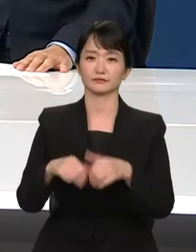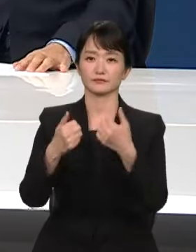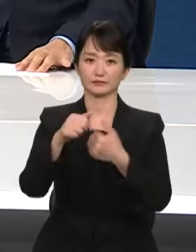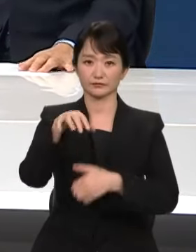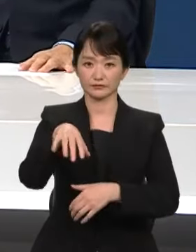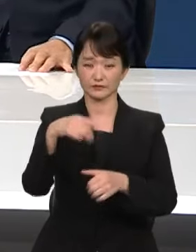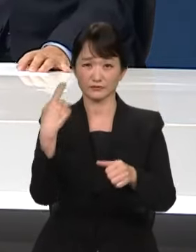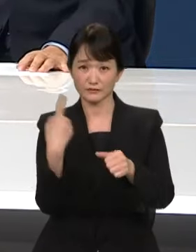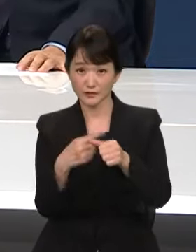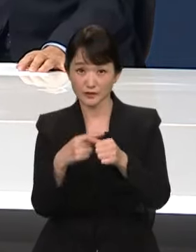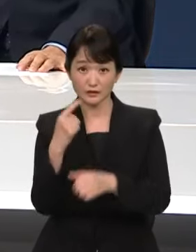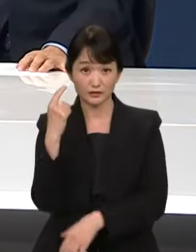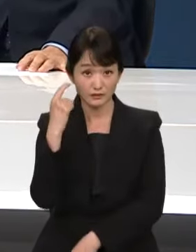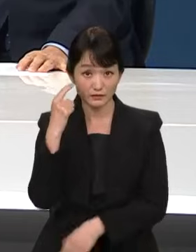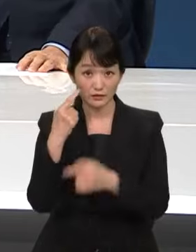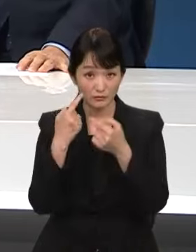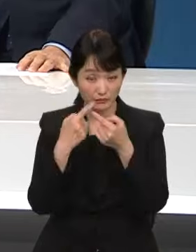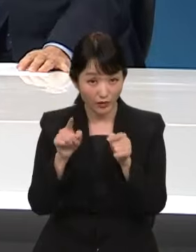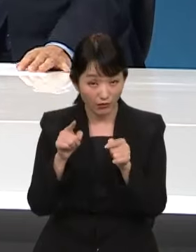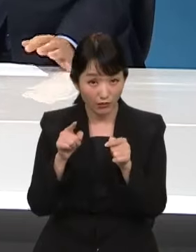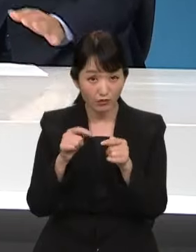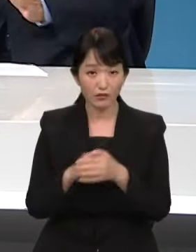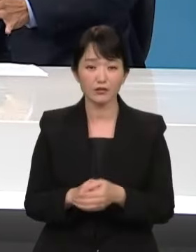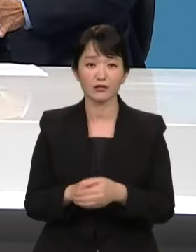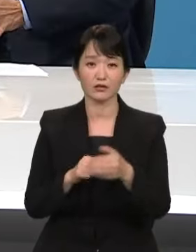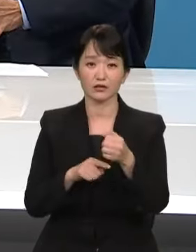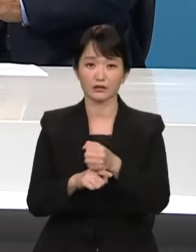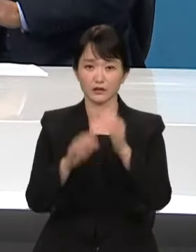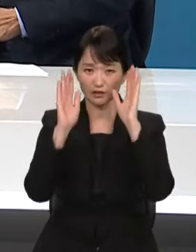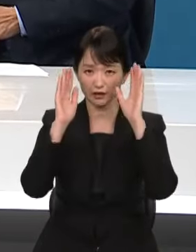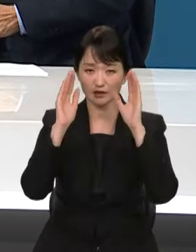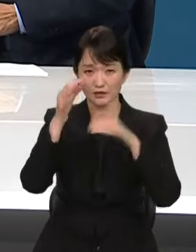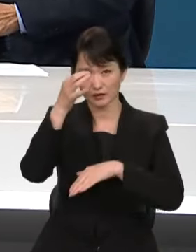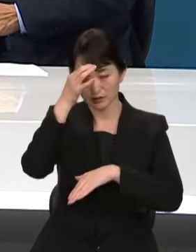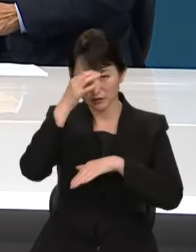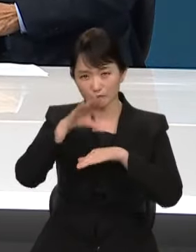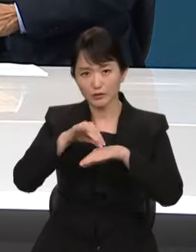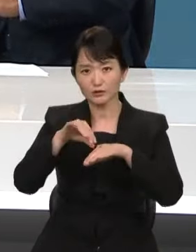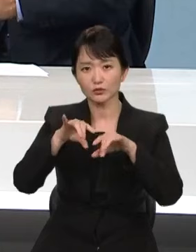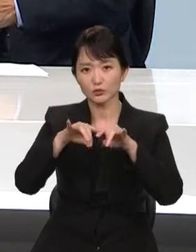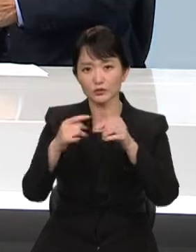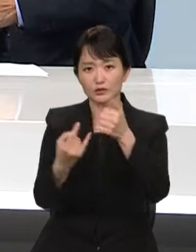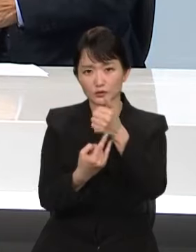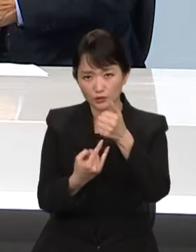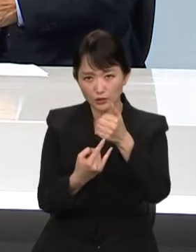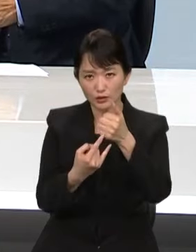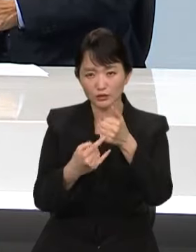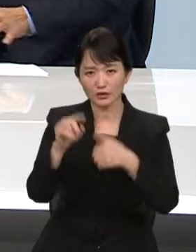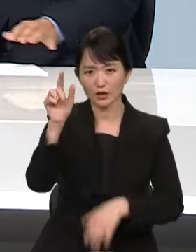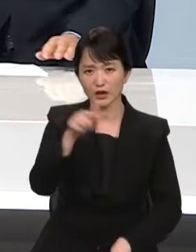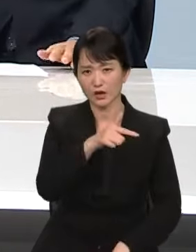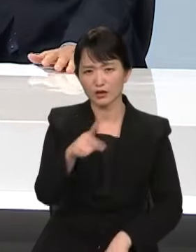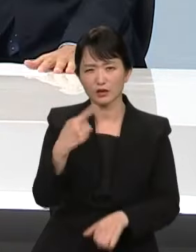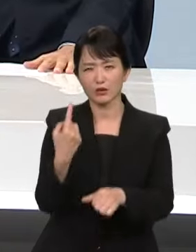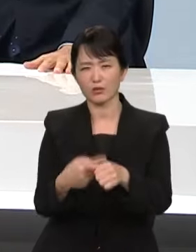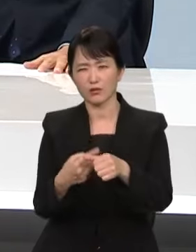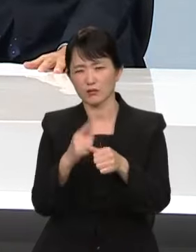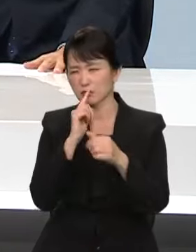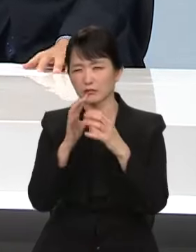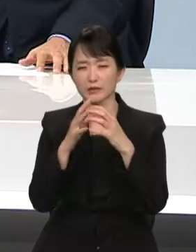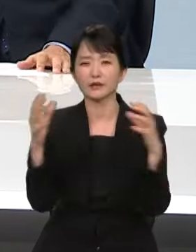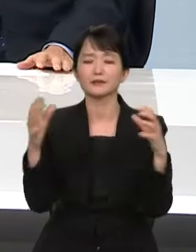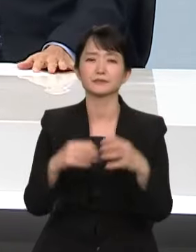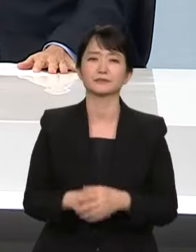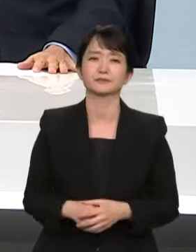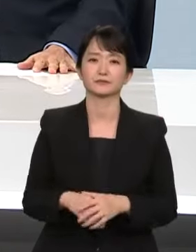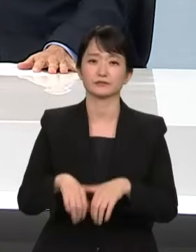열린 욕설 듣기 평가. 자, 오늘 과학기술정보방송통신위원회 국정감사장은 하루 종일 온갖 욕설로 얼룩졌습니다. 네.